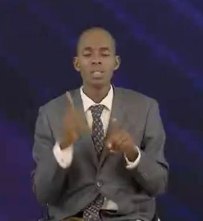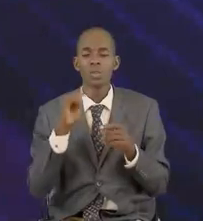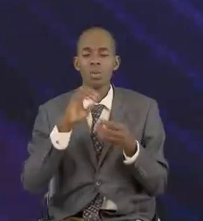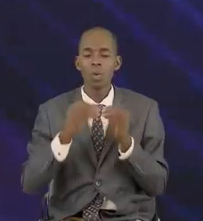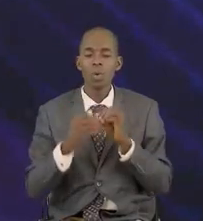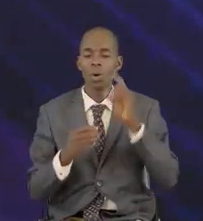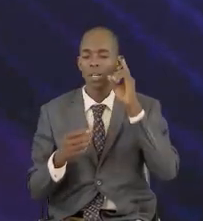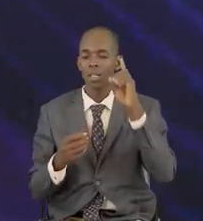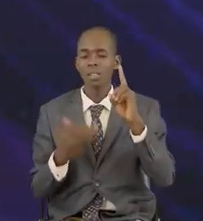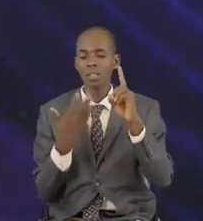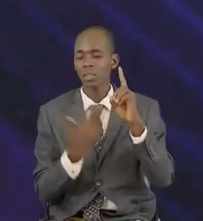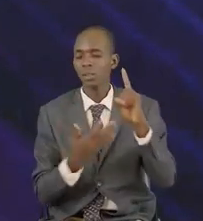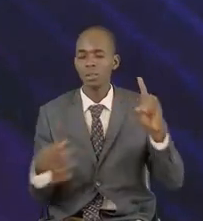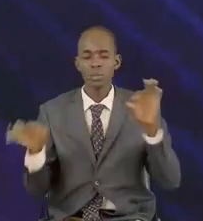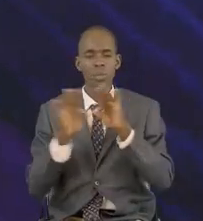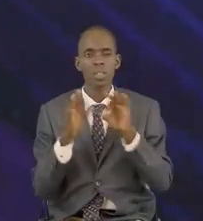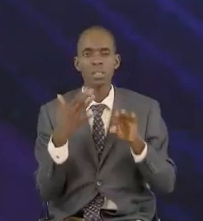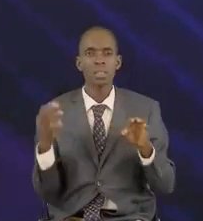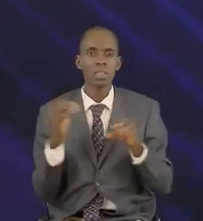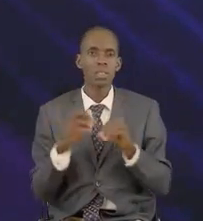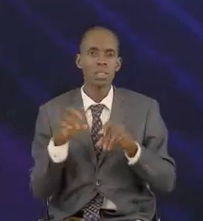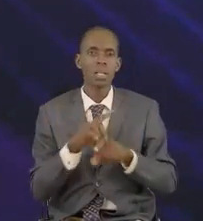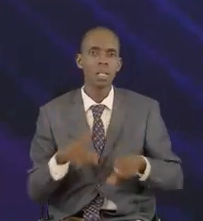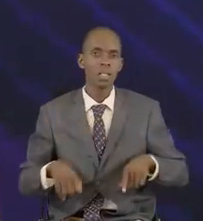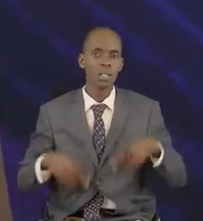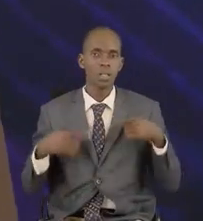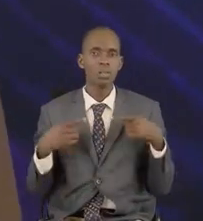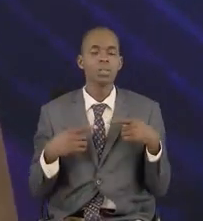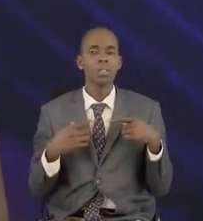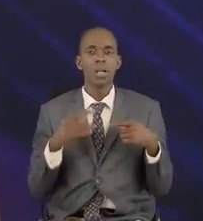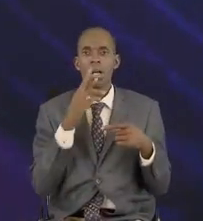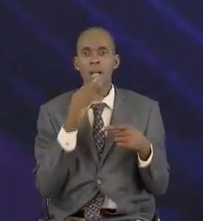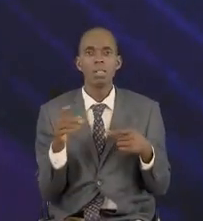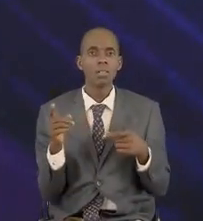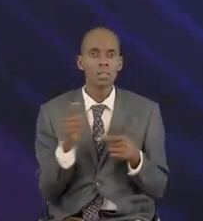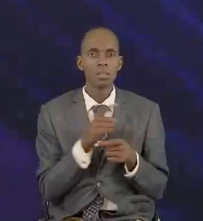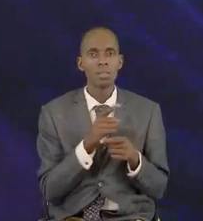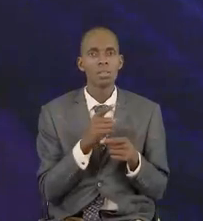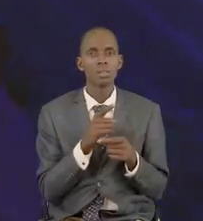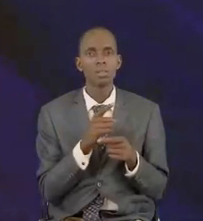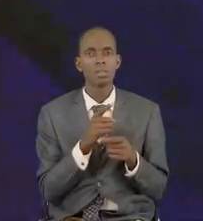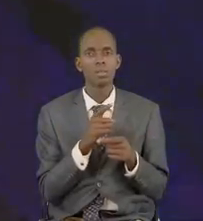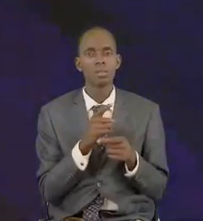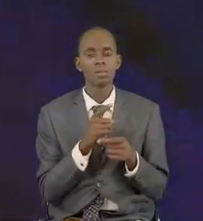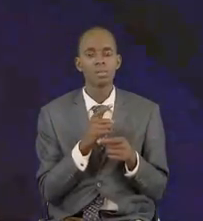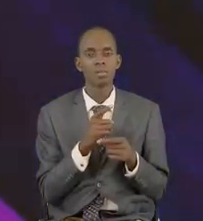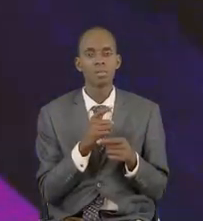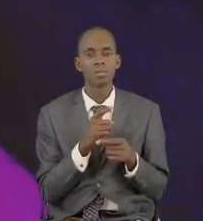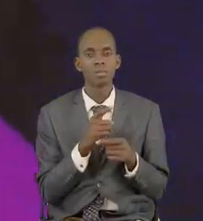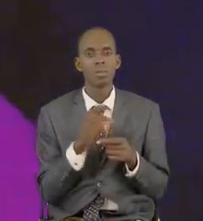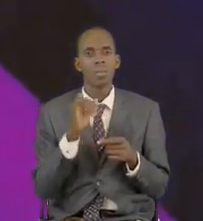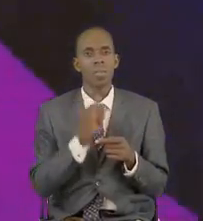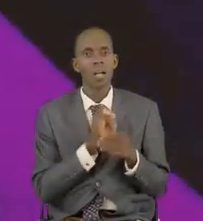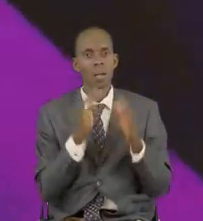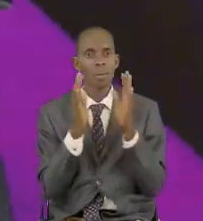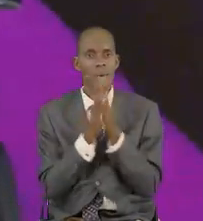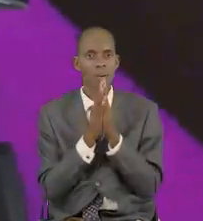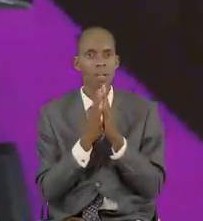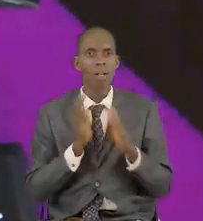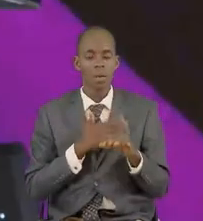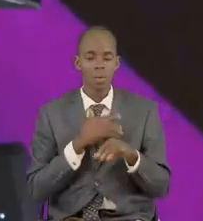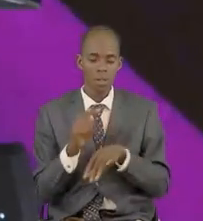priorité de leur vie est-ce que garde la foi de peur que nous nous sions travailler en vain